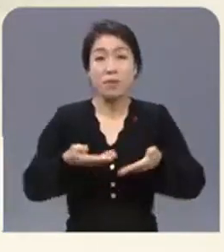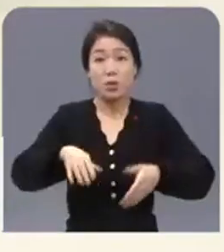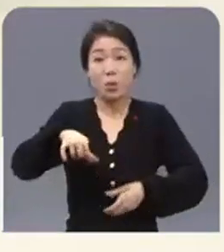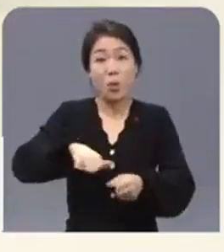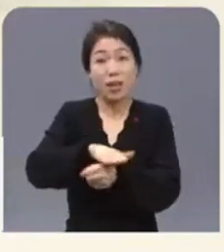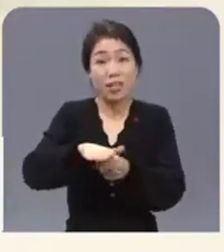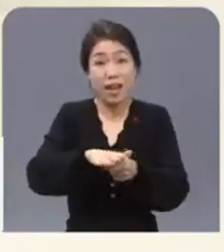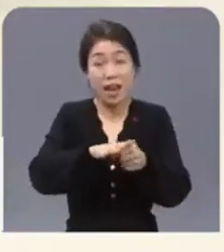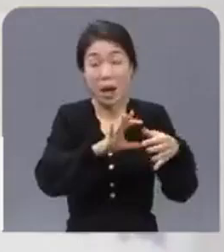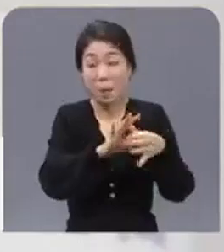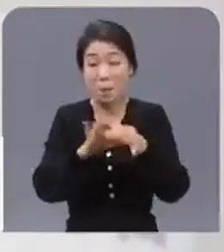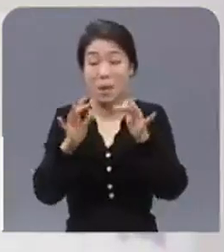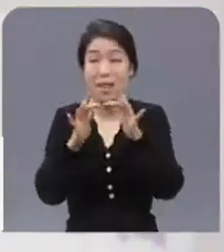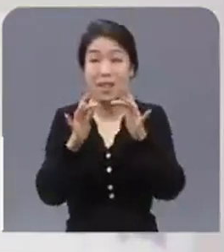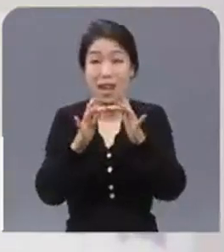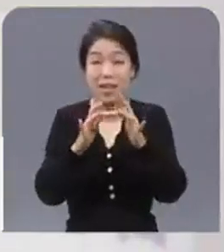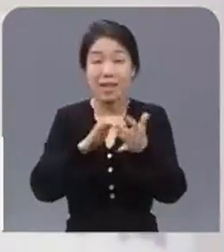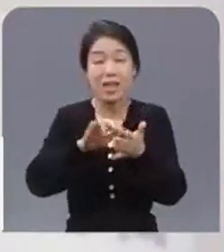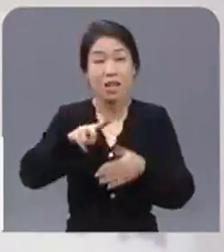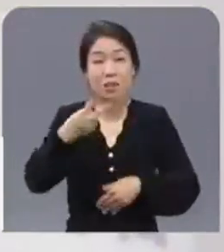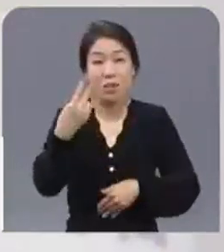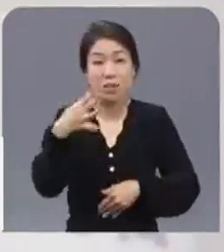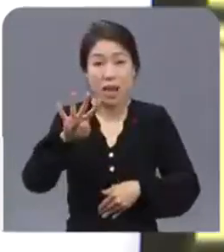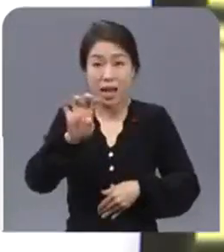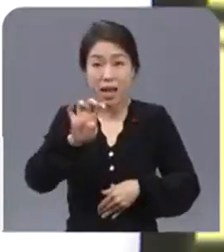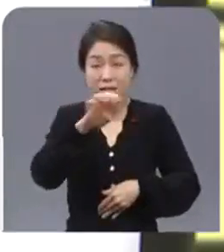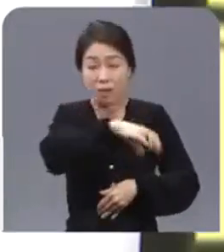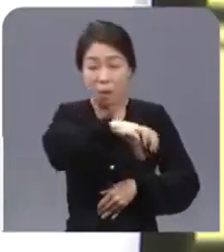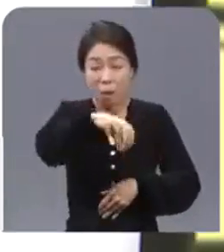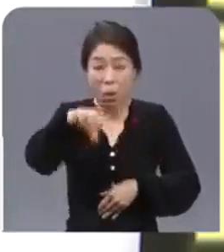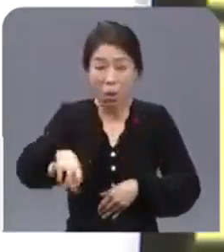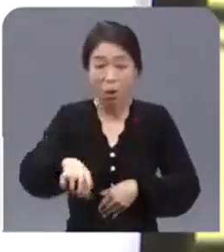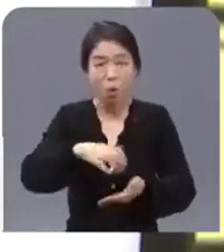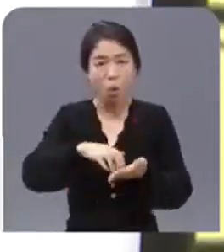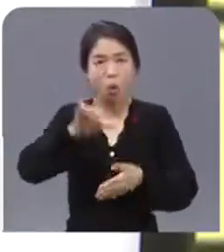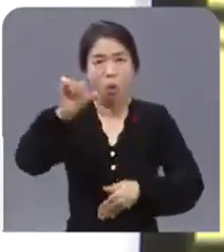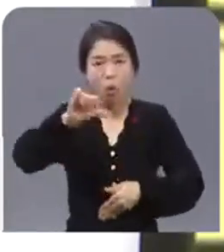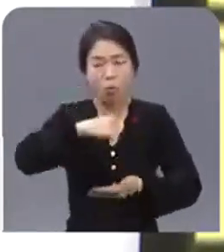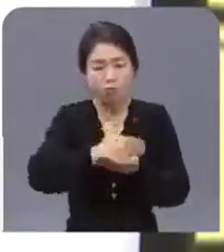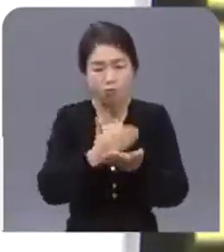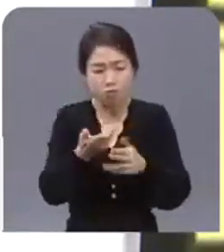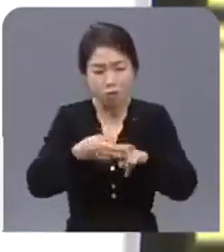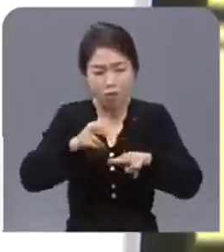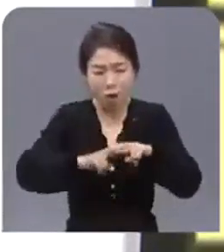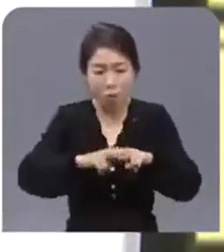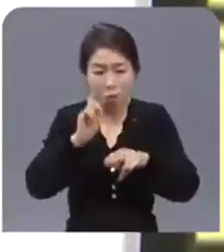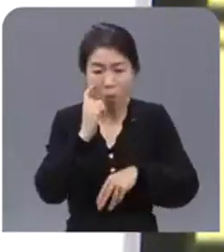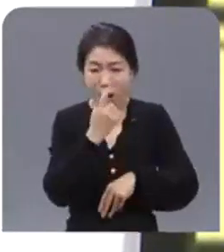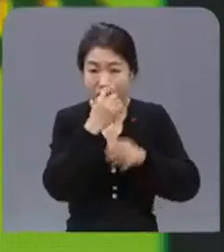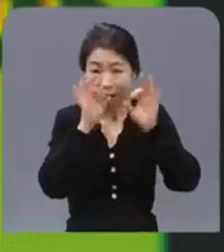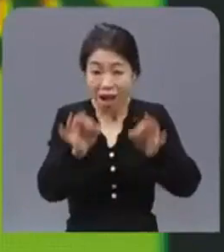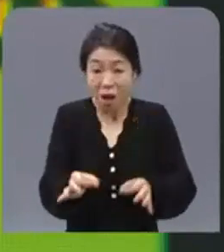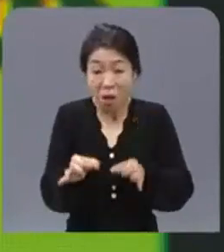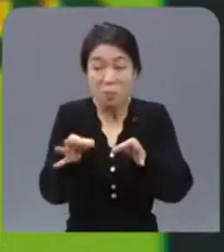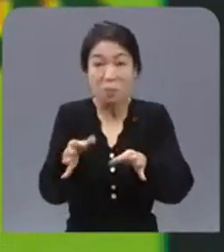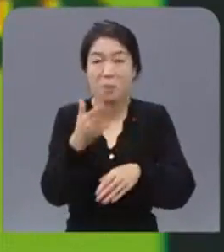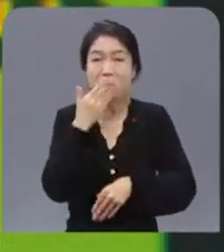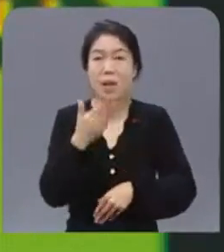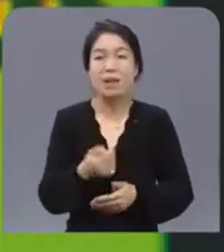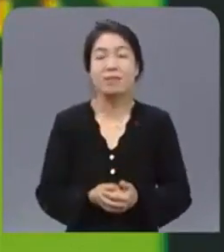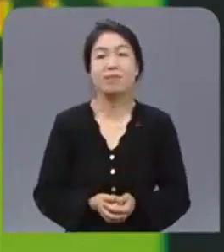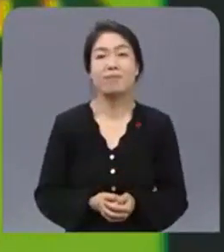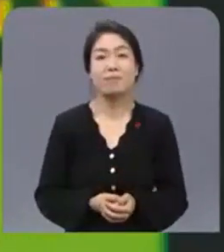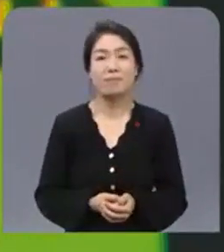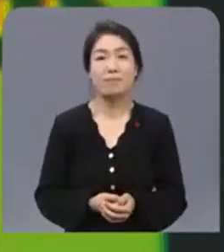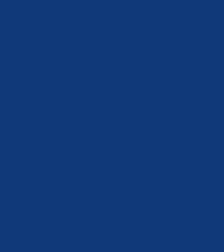고향사랑 em사이트에서 240여 지자체의 5000가지가 넘는 답례품을 확인하고 기부할 수 있습니다 KBS 뉴스